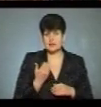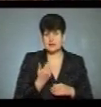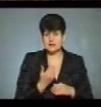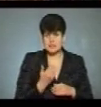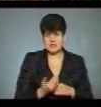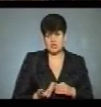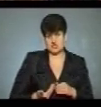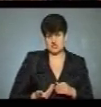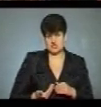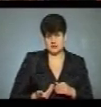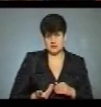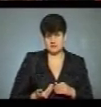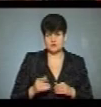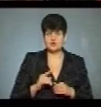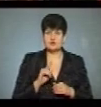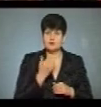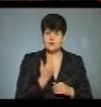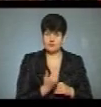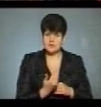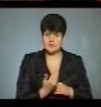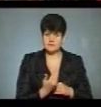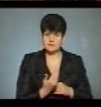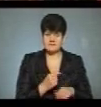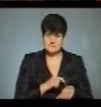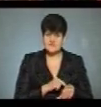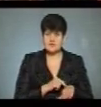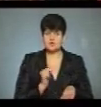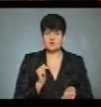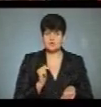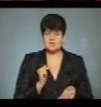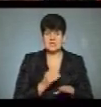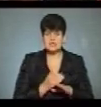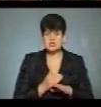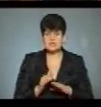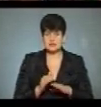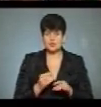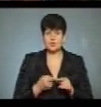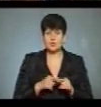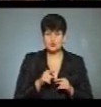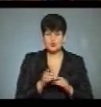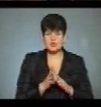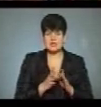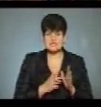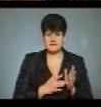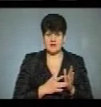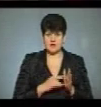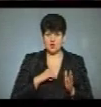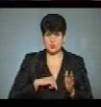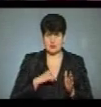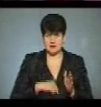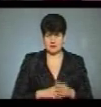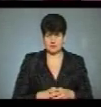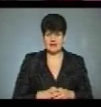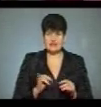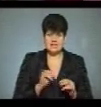їхнє життя, щоб вони відчули частинку цього різдвяного настрою. І